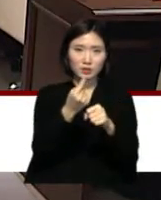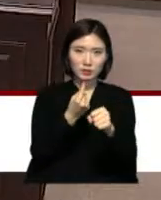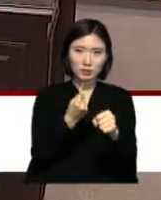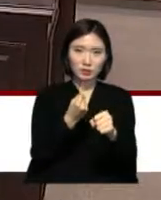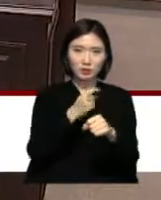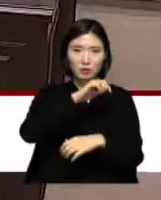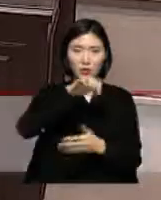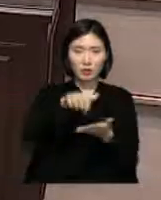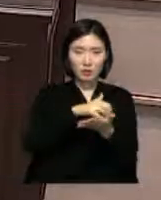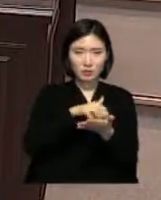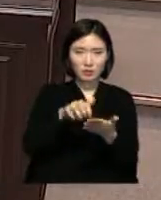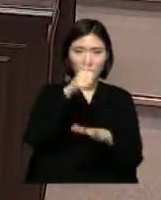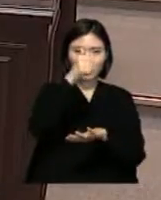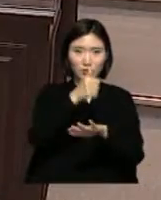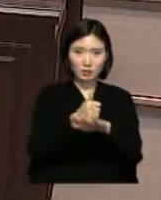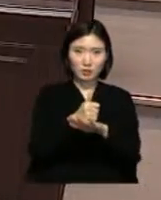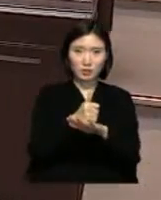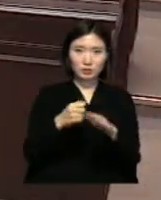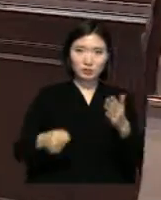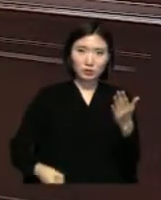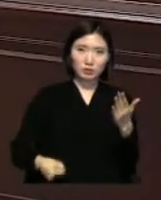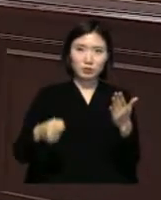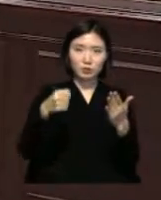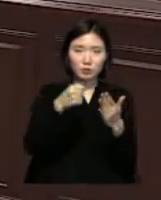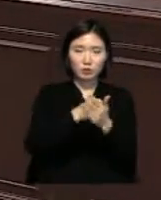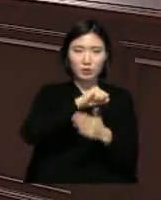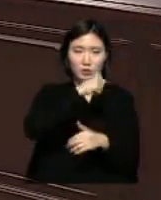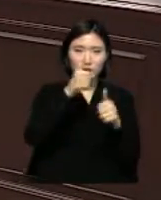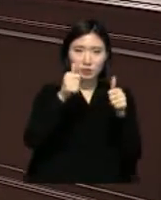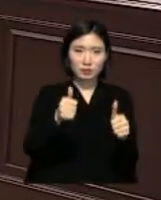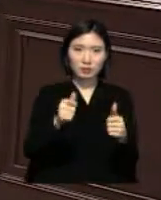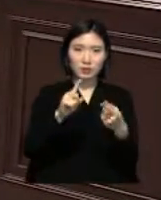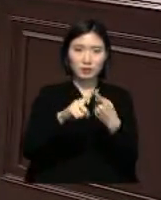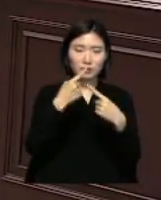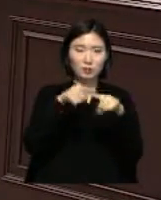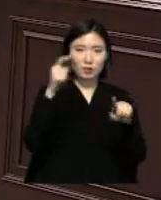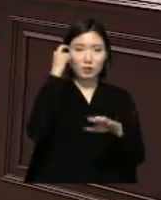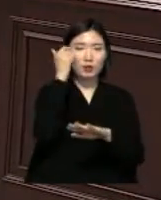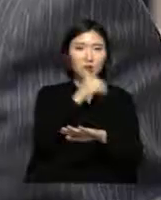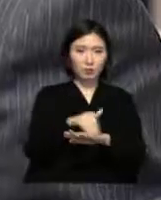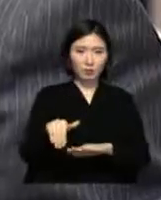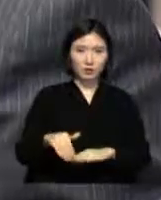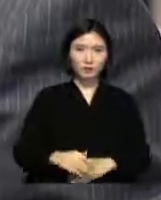회계연도 결산검사위원을 선임하고 집행부의 예산 집행을 평가할 계획입니다.